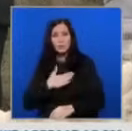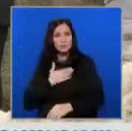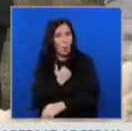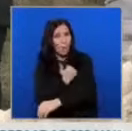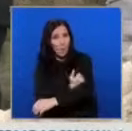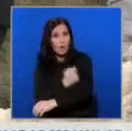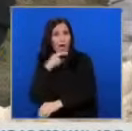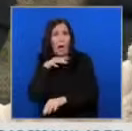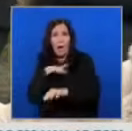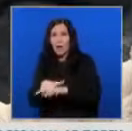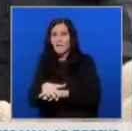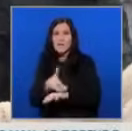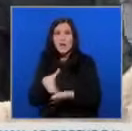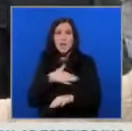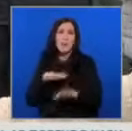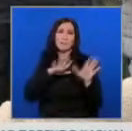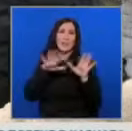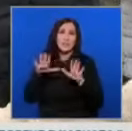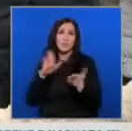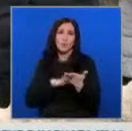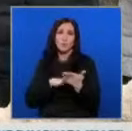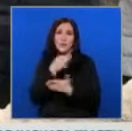рани. Десетки случаи имаме документирани,